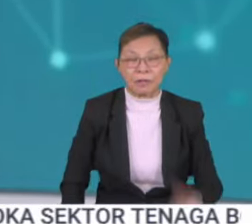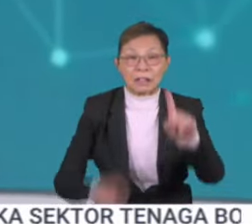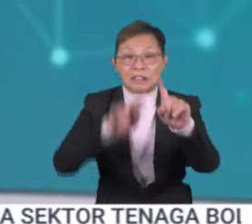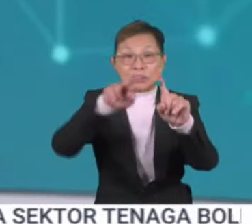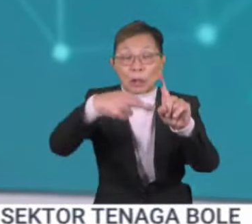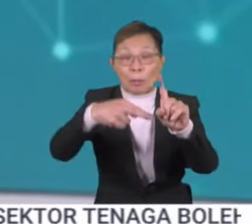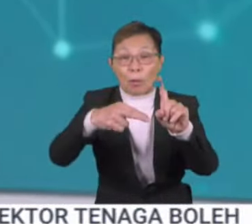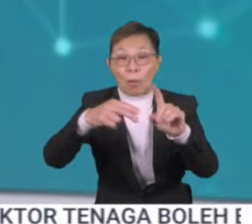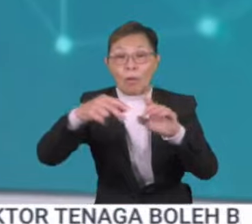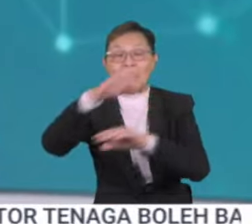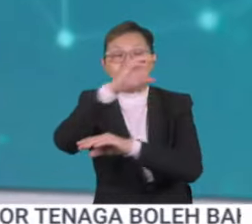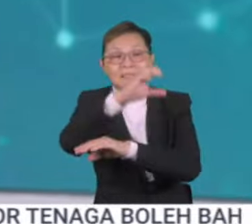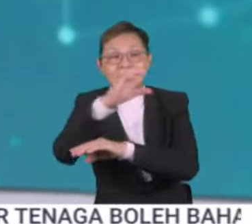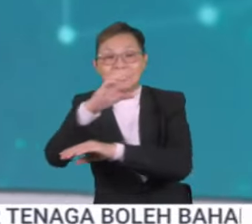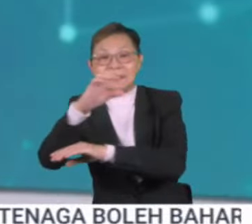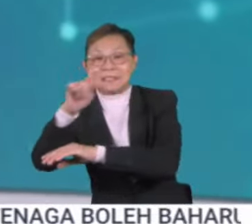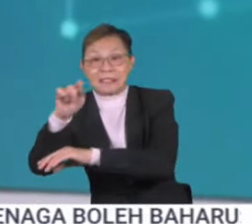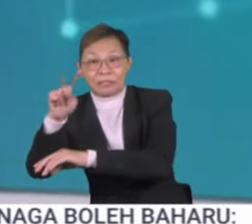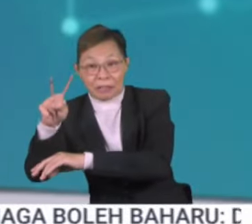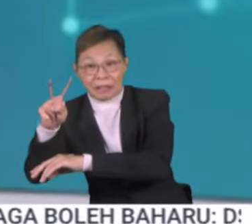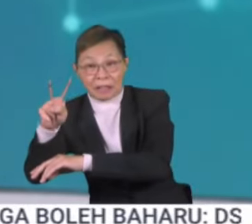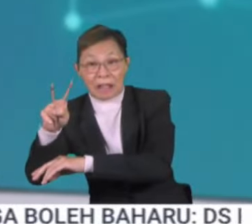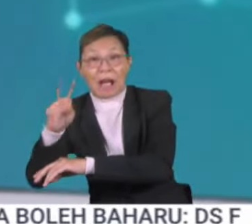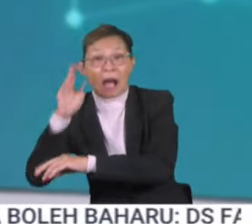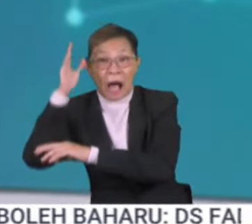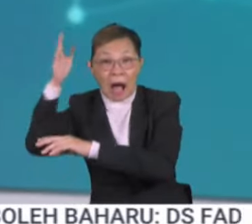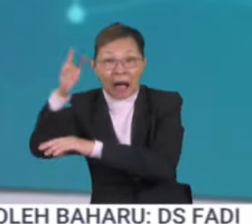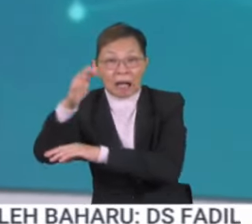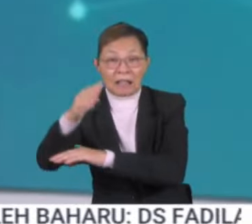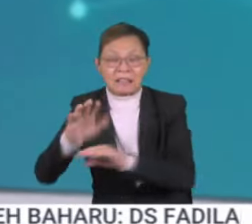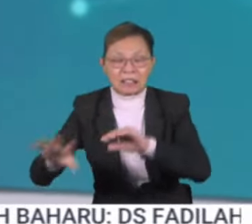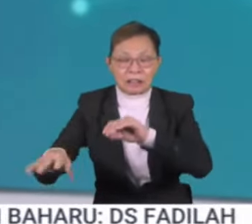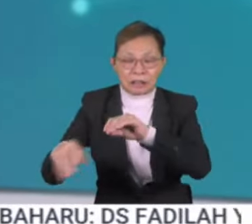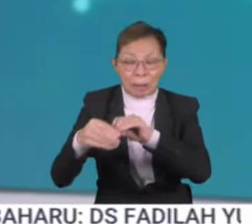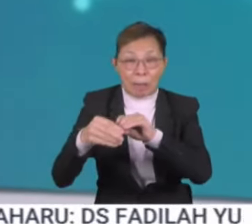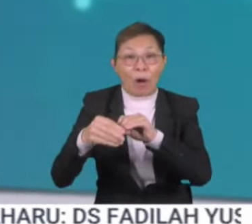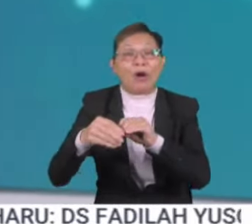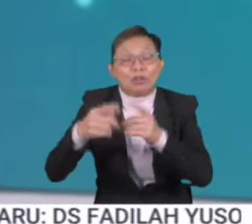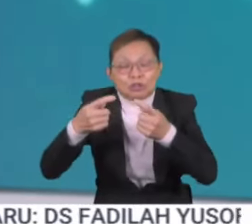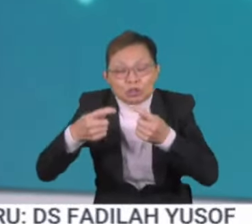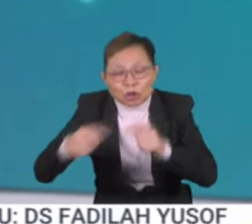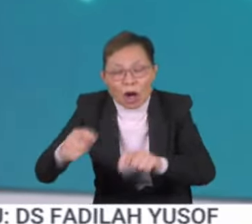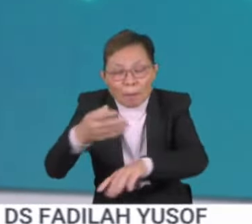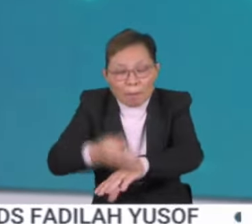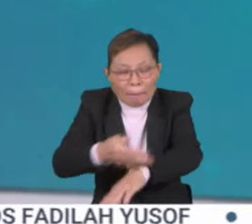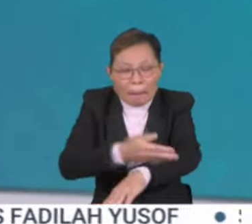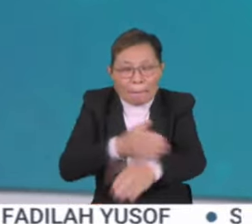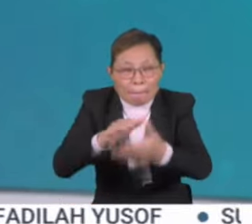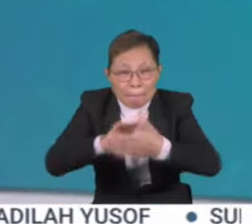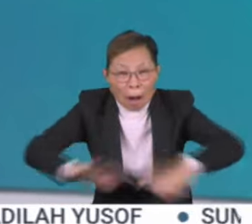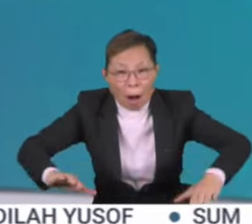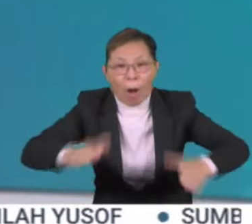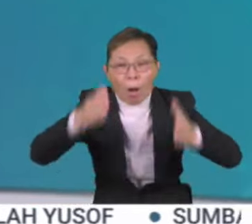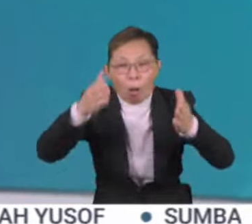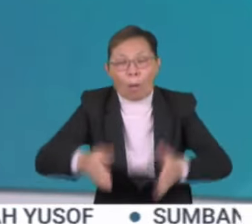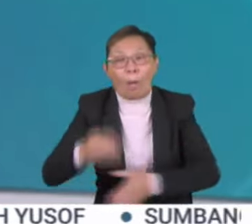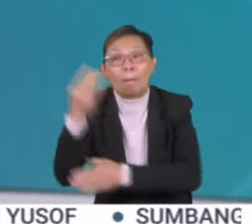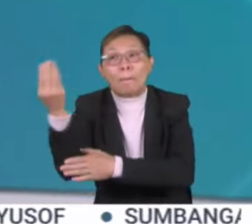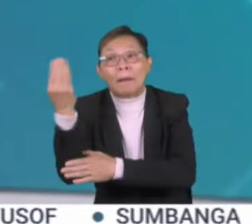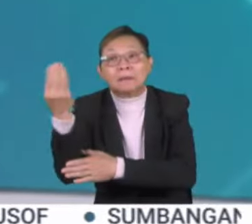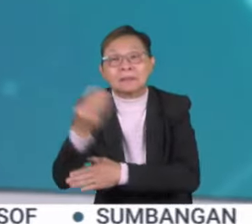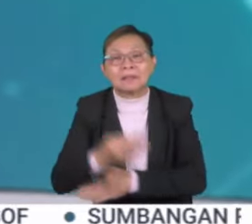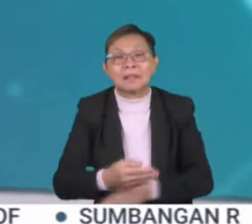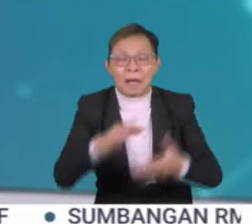1,000 lagi kamera lita tertutup CCTV akan ditambah dalam usaha meningkatkan keselamatan orang awam.